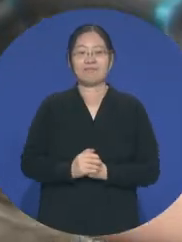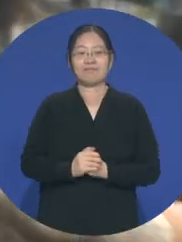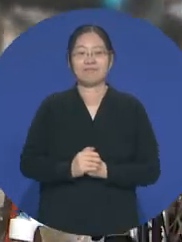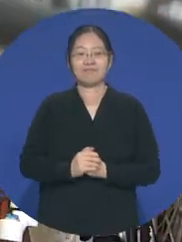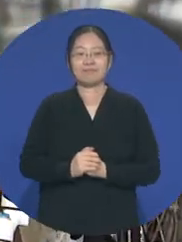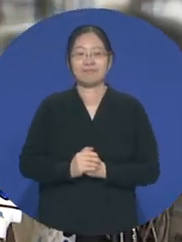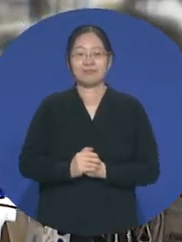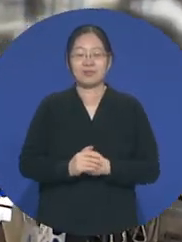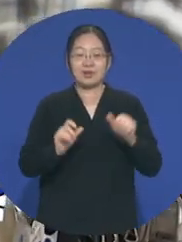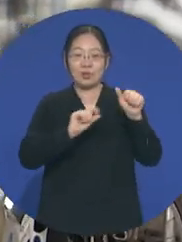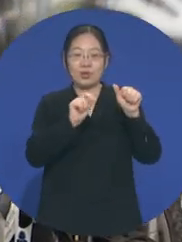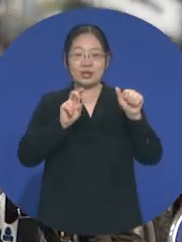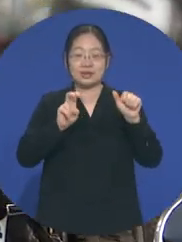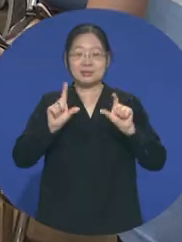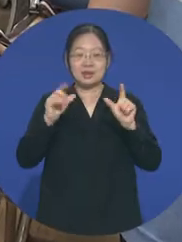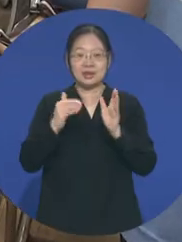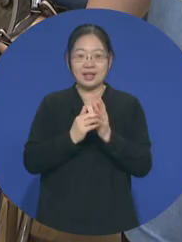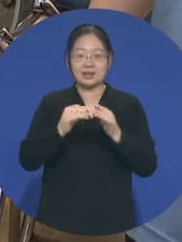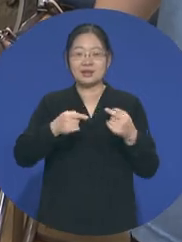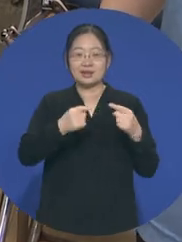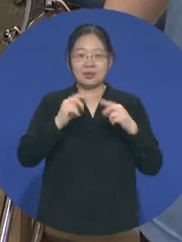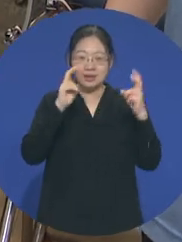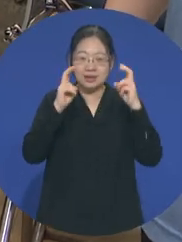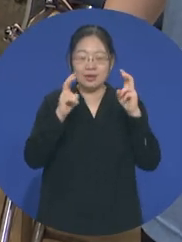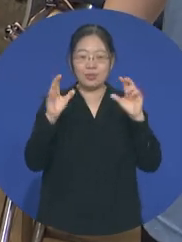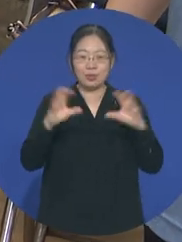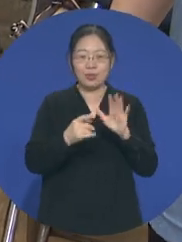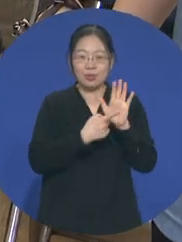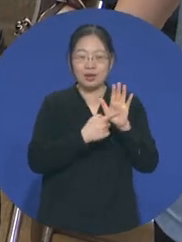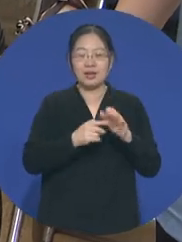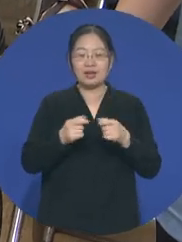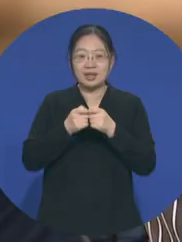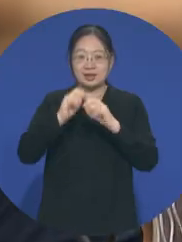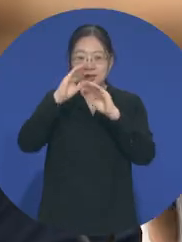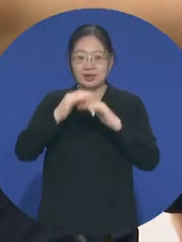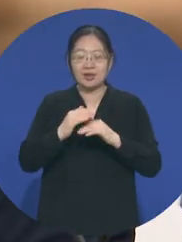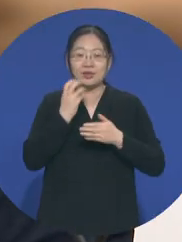계획입니다. 오는 5월 20일까지 참여 기업을 모집하며